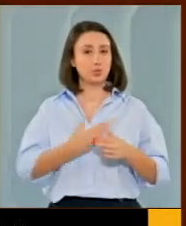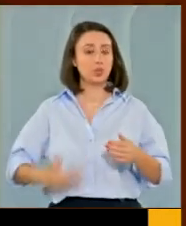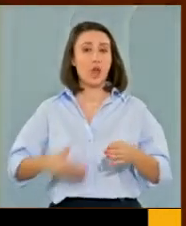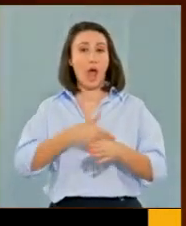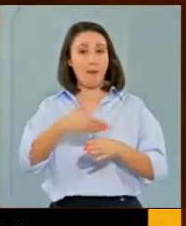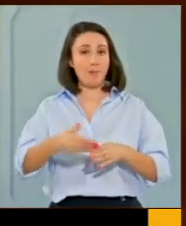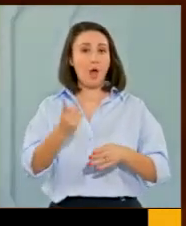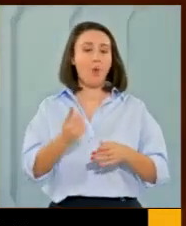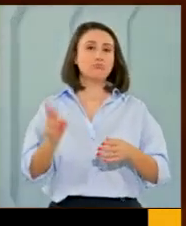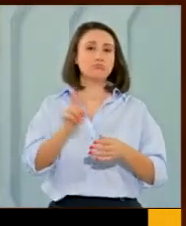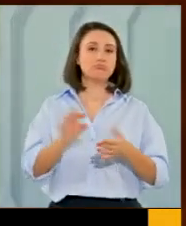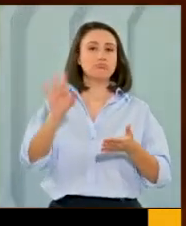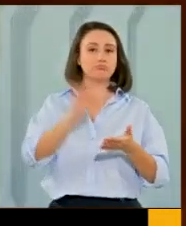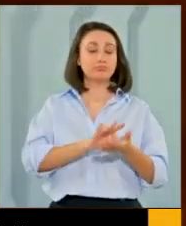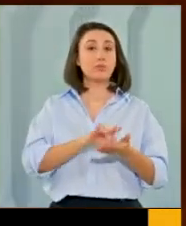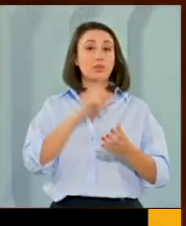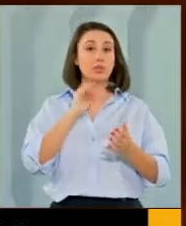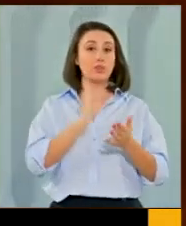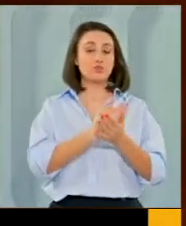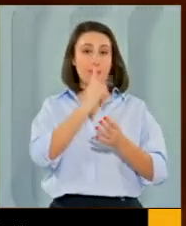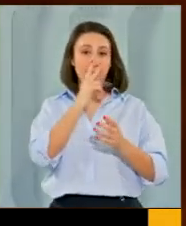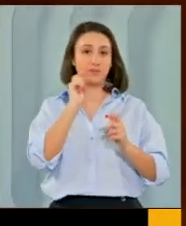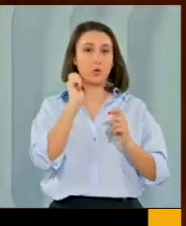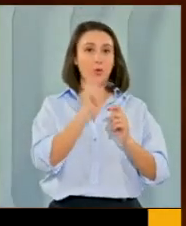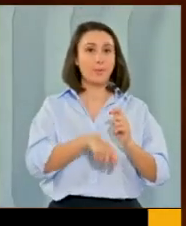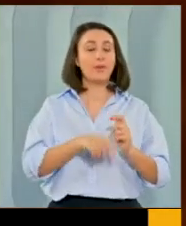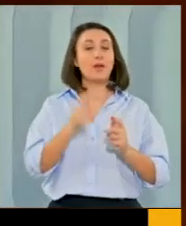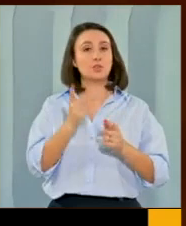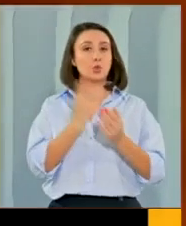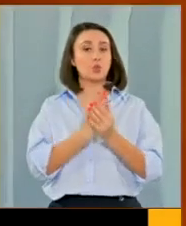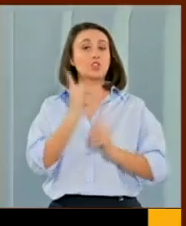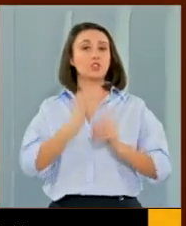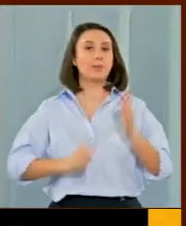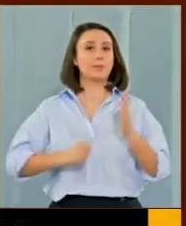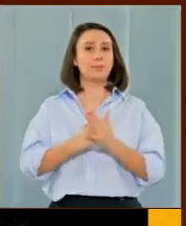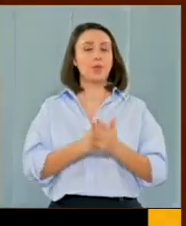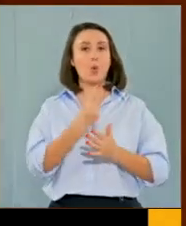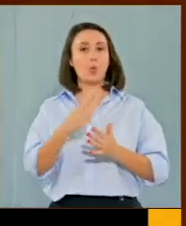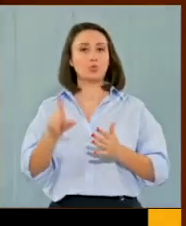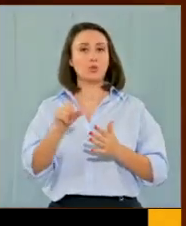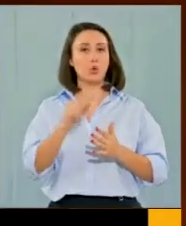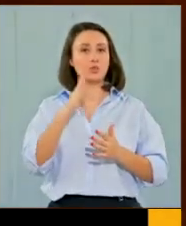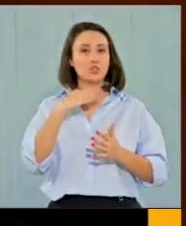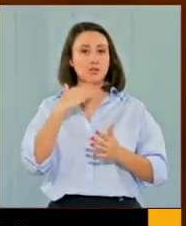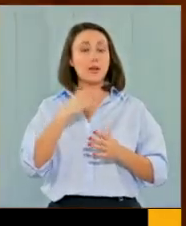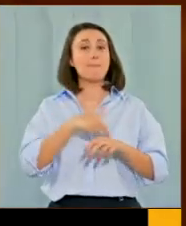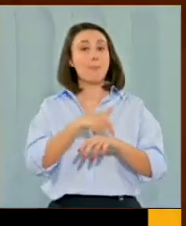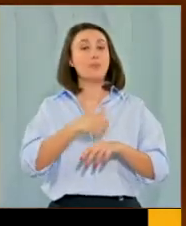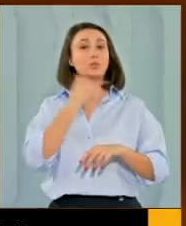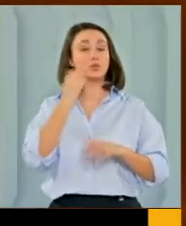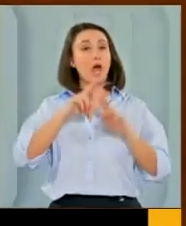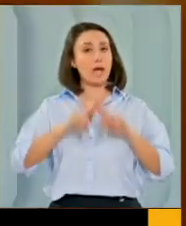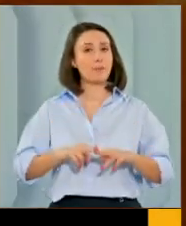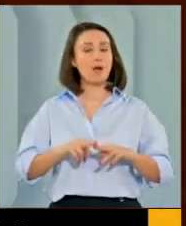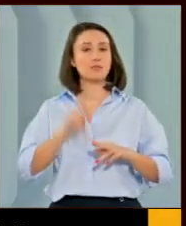încă o dată decizia privind condamnările din acest dosar, cu toate că avea termen limită 120 de zile de la momentul de când a rămas